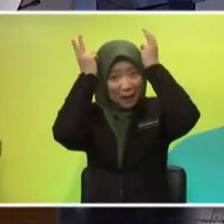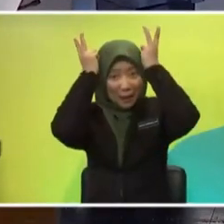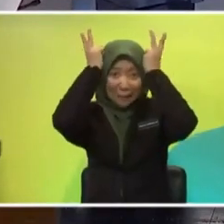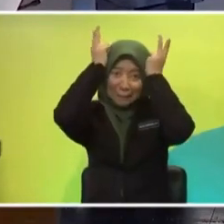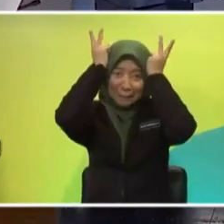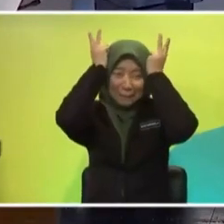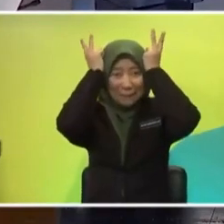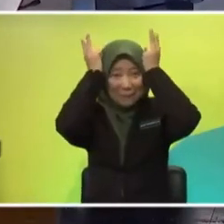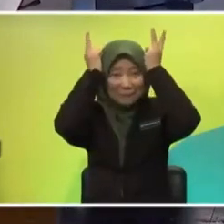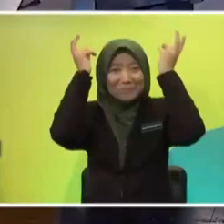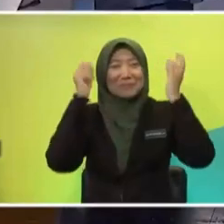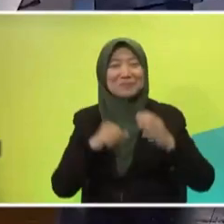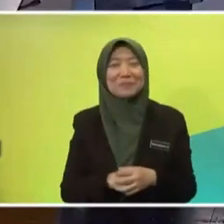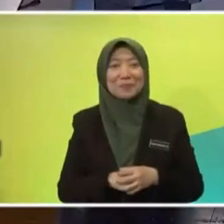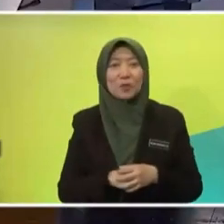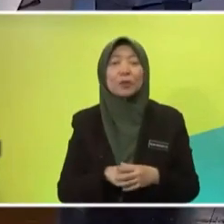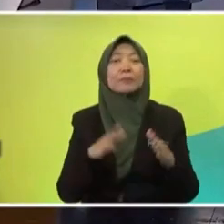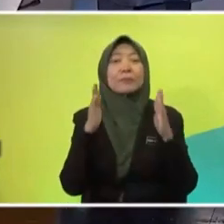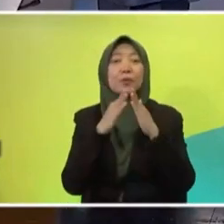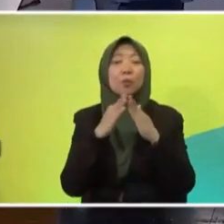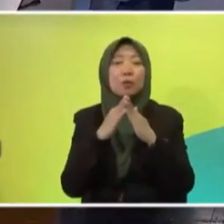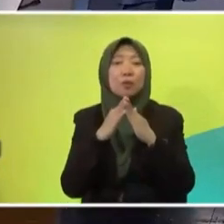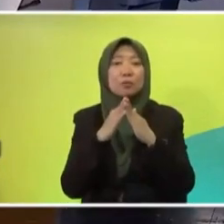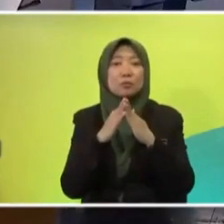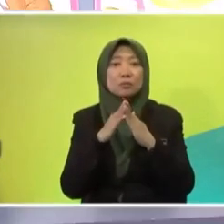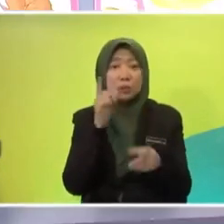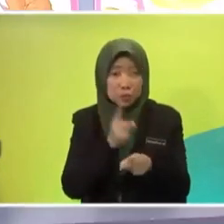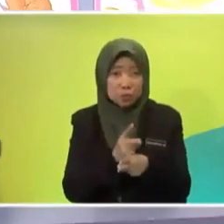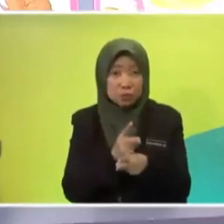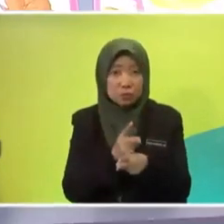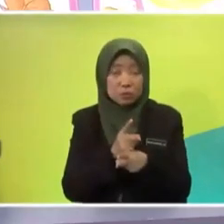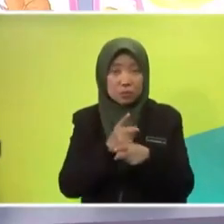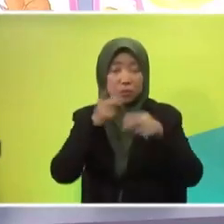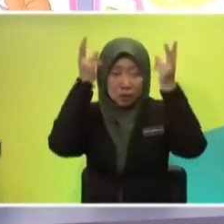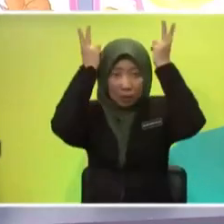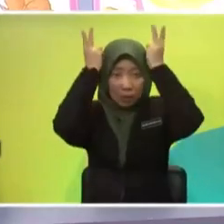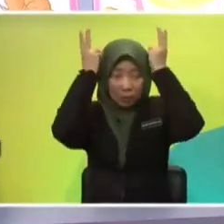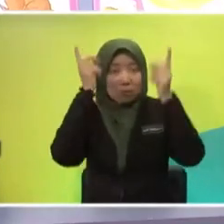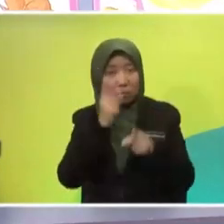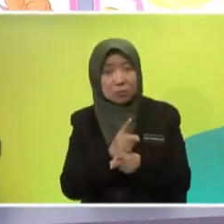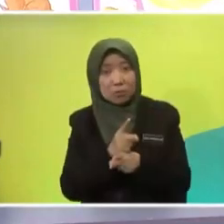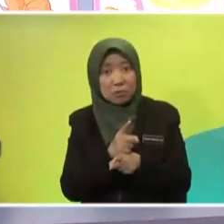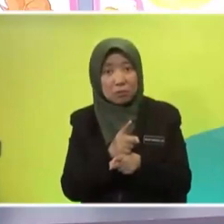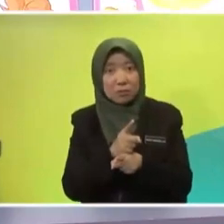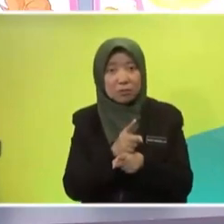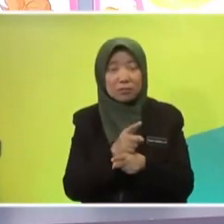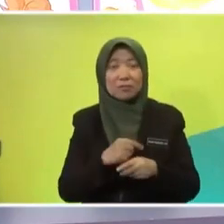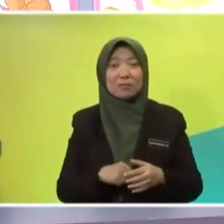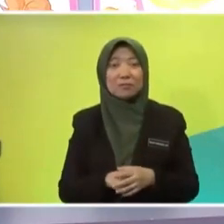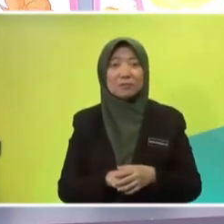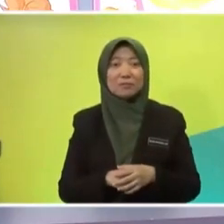arnab. Okey, cikgu nak tanya adik-adik di rumah sana, betul ke haiwan ni arnab? Cikgu tak